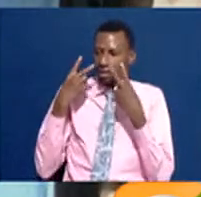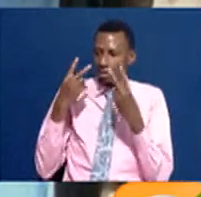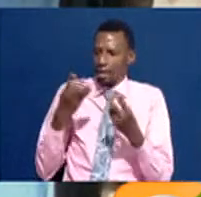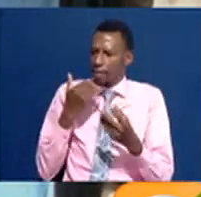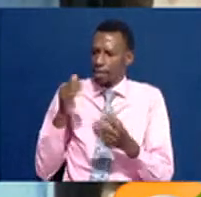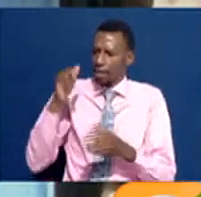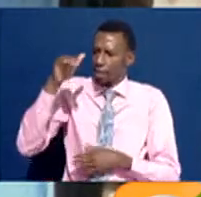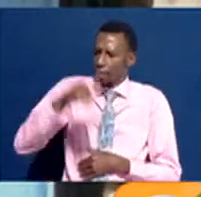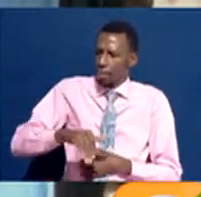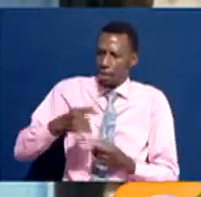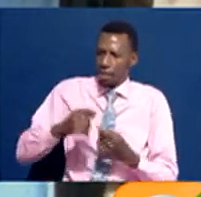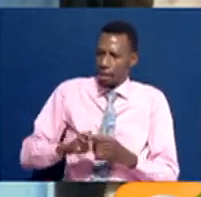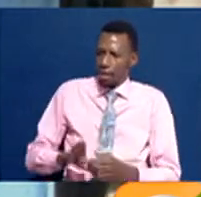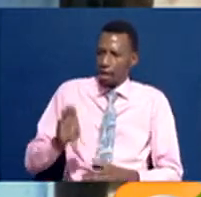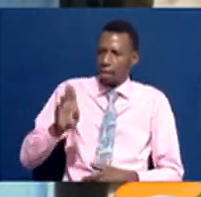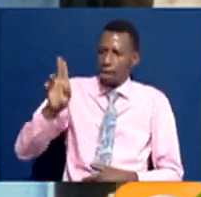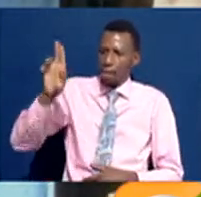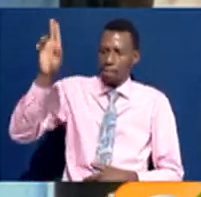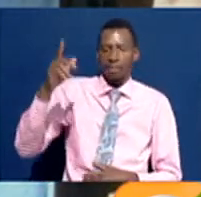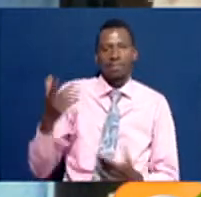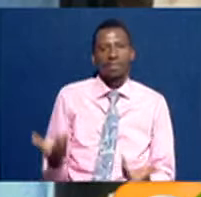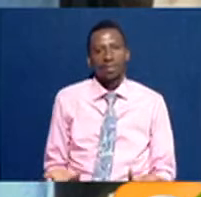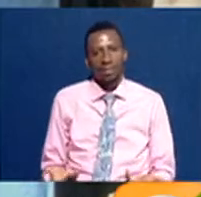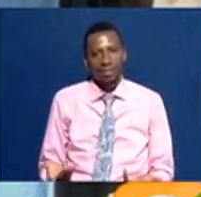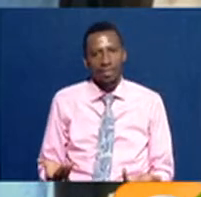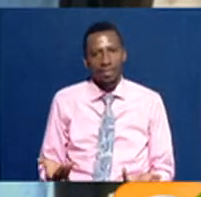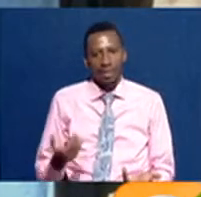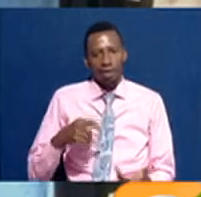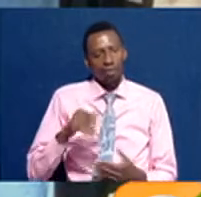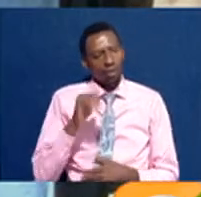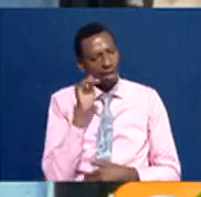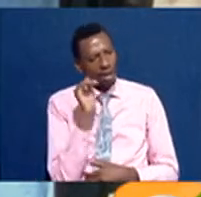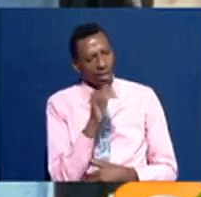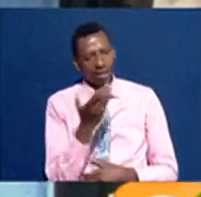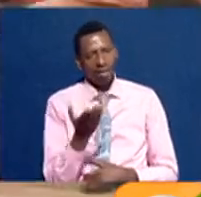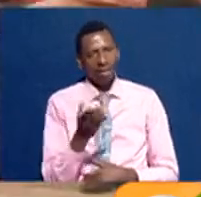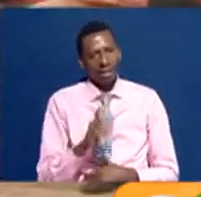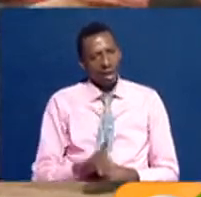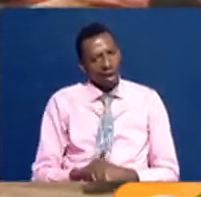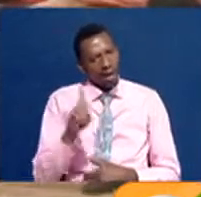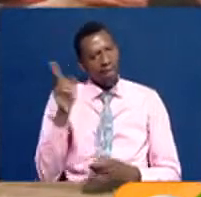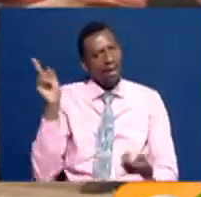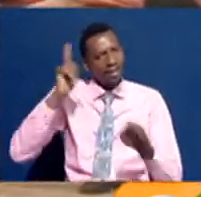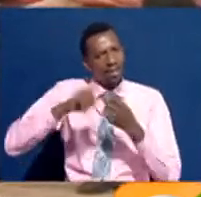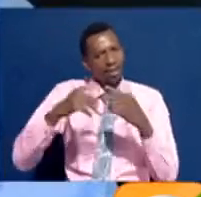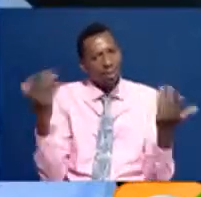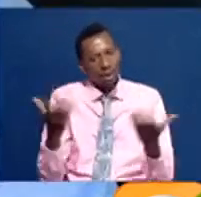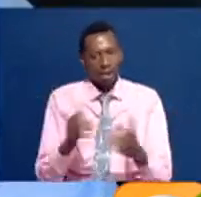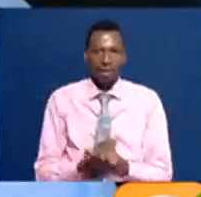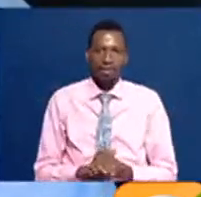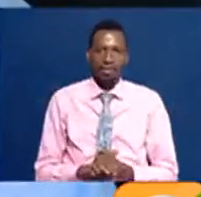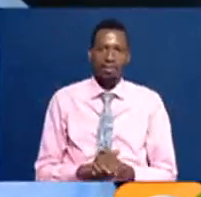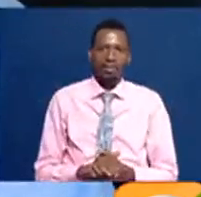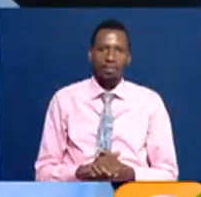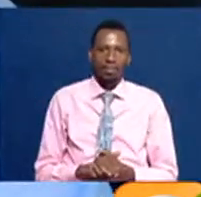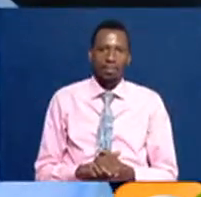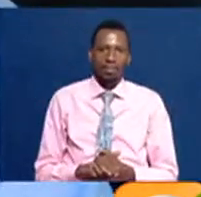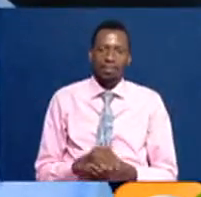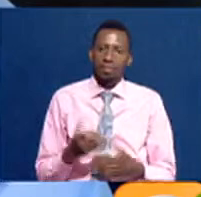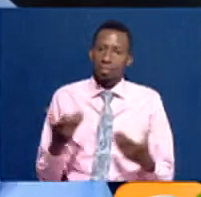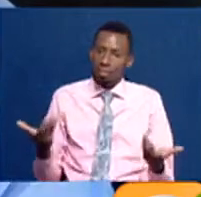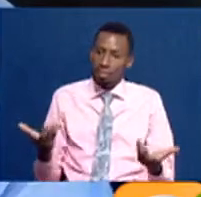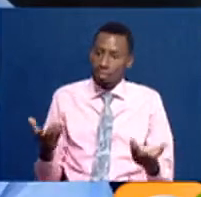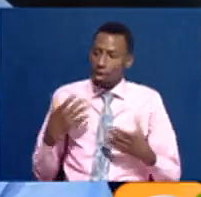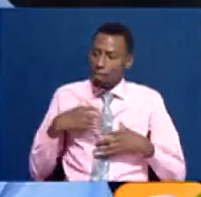bei inaendelea kupanda. Sasa tunauliza itapanda itafika wapi? Abiria wako tayari kuongeza nauli lakini